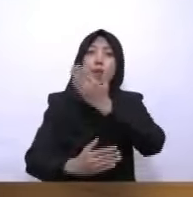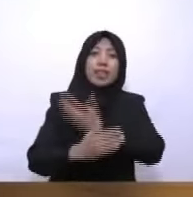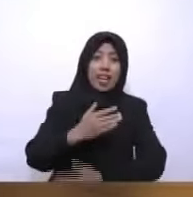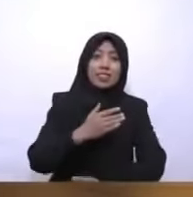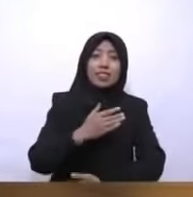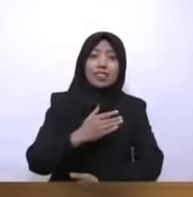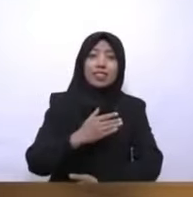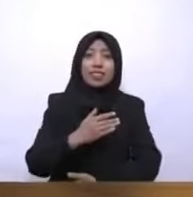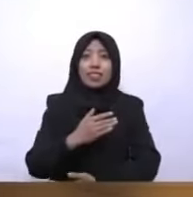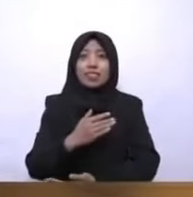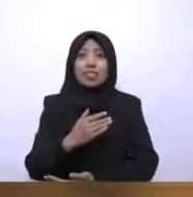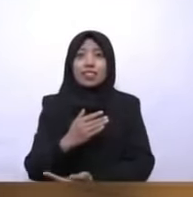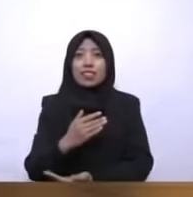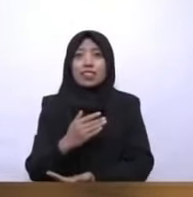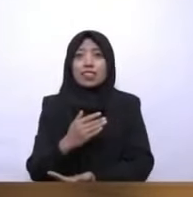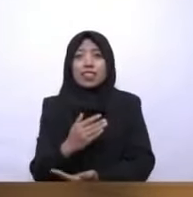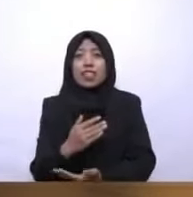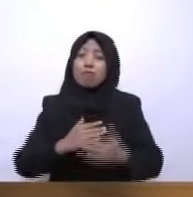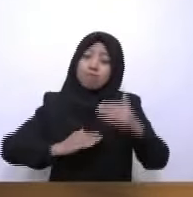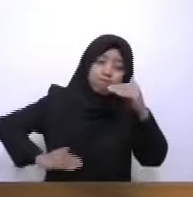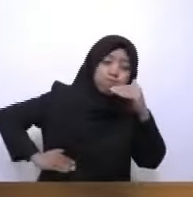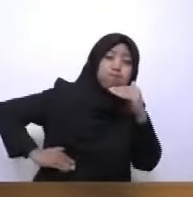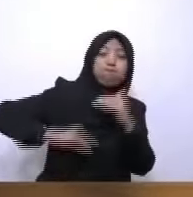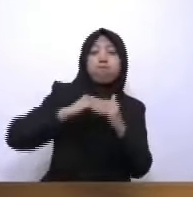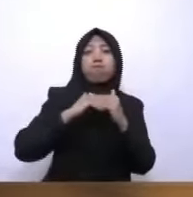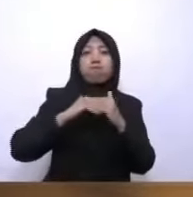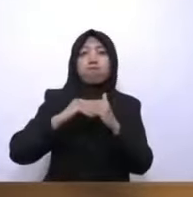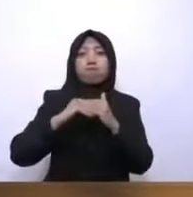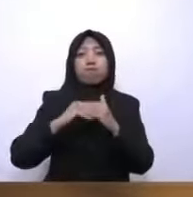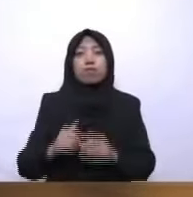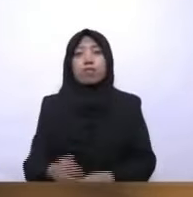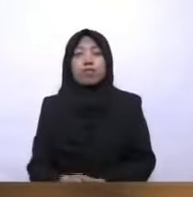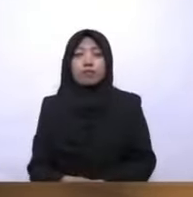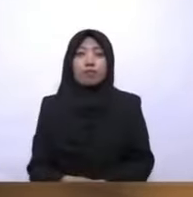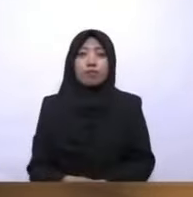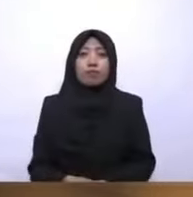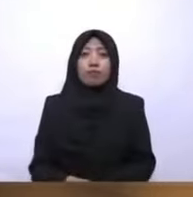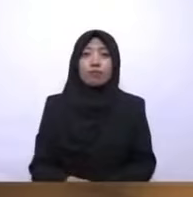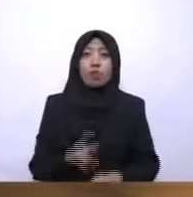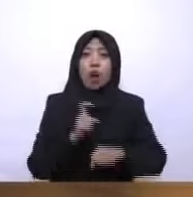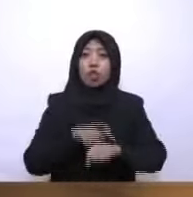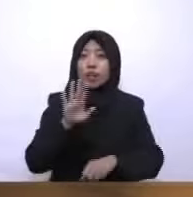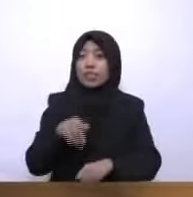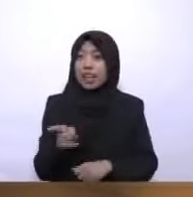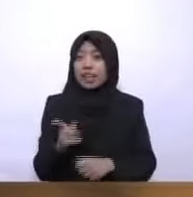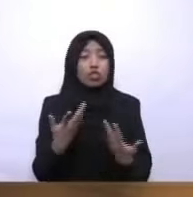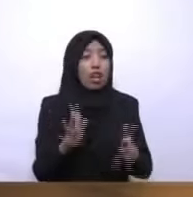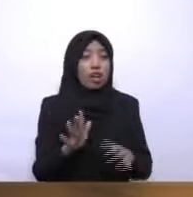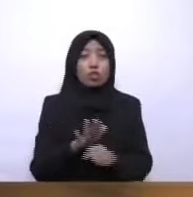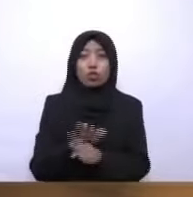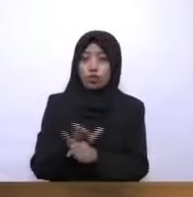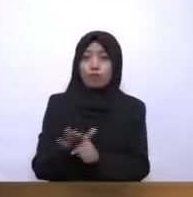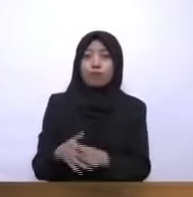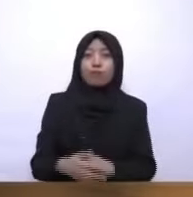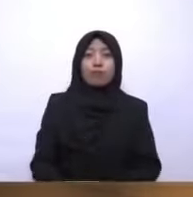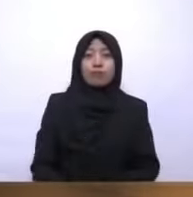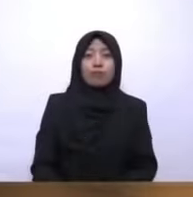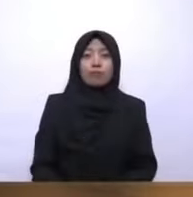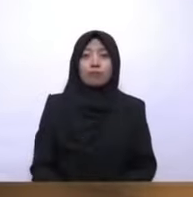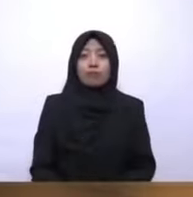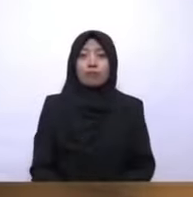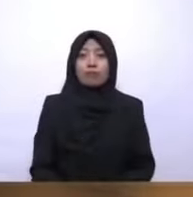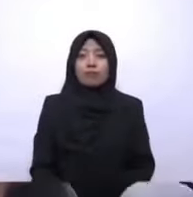penyandang disabilitas dengan maksimal. Masih ada waktu, silakan. Sudah. Baik. Cukup. Kita akan atur